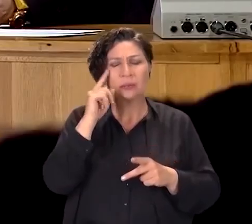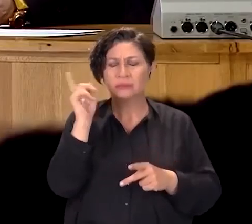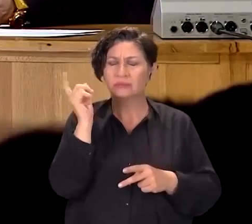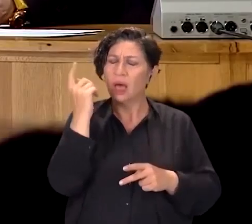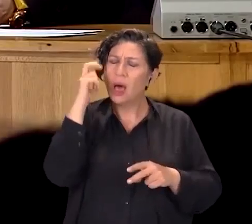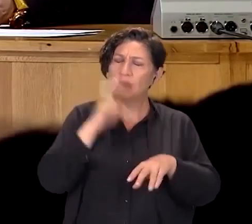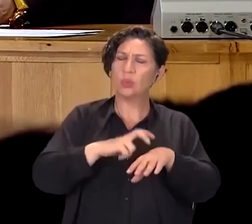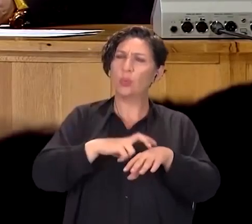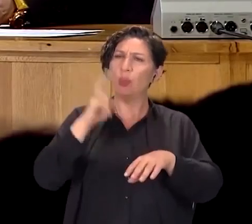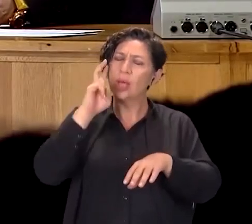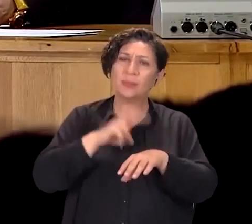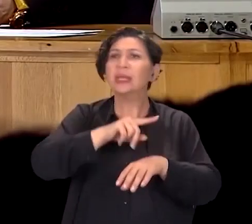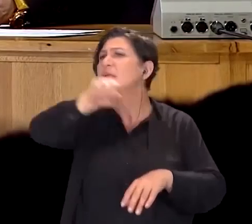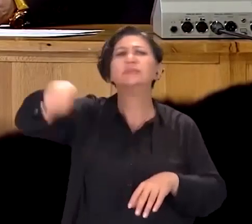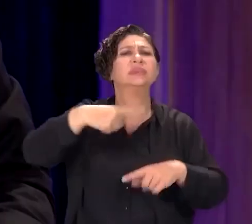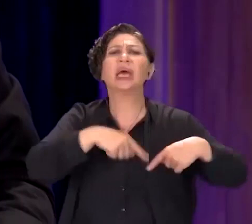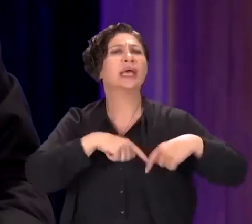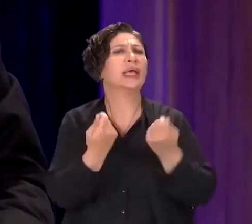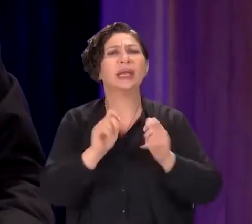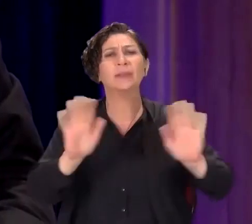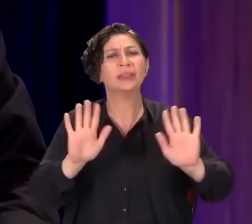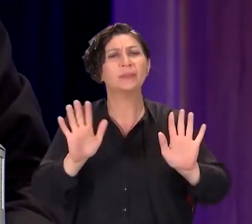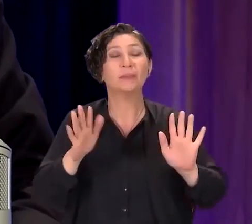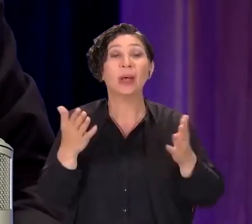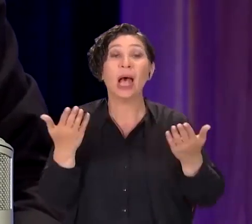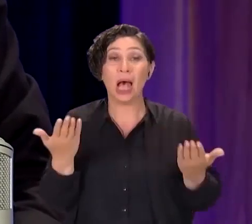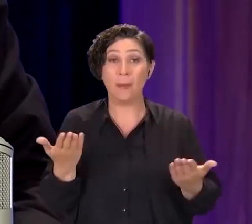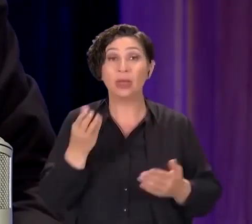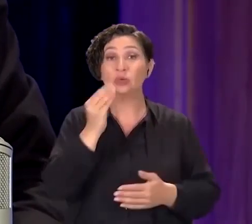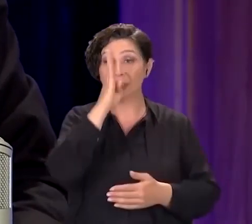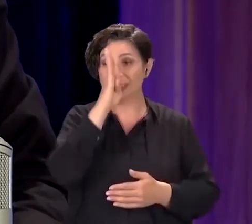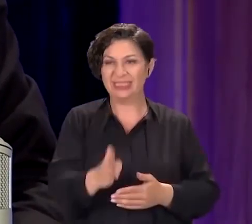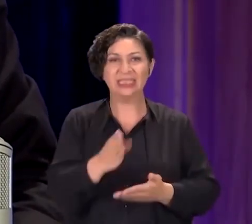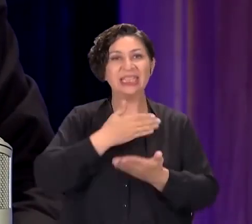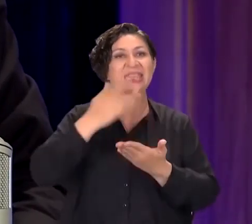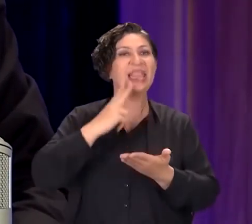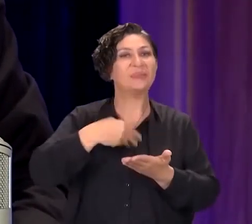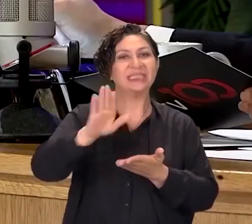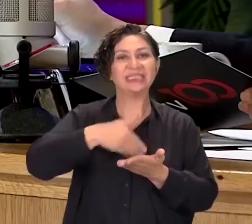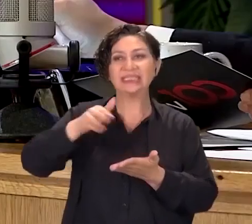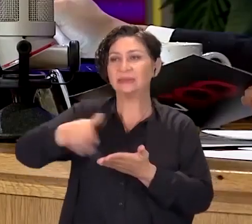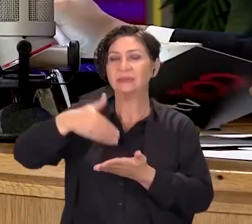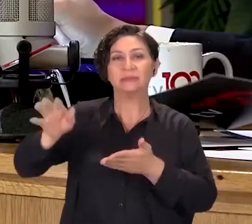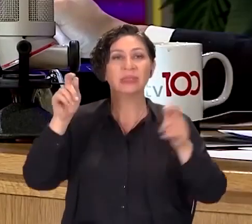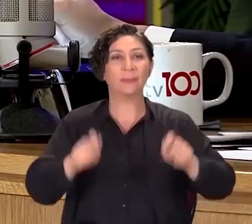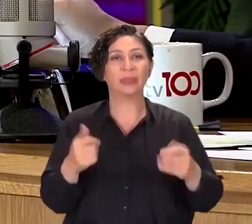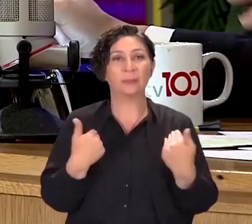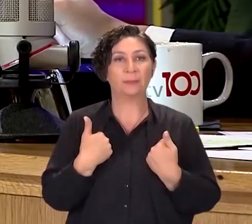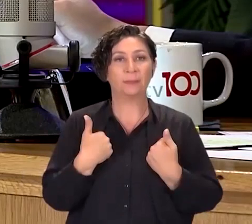geçiyor. Kimseye kırgın değilim ama ciddi temizlik yaptım. Şimdi